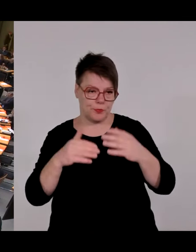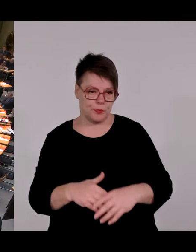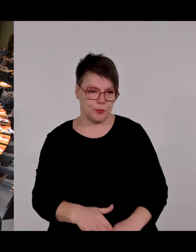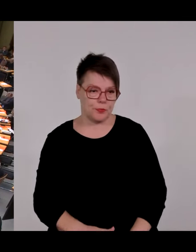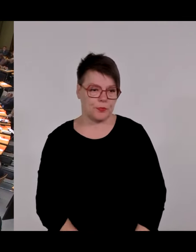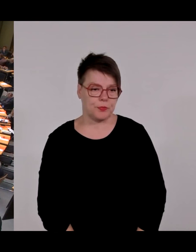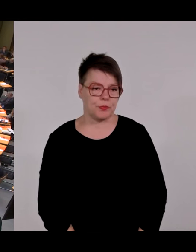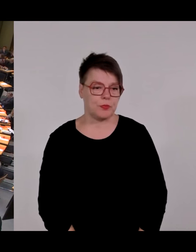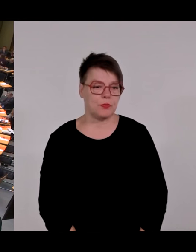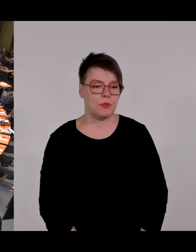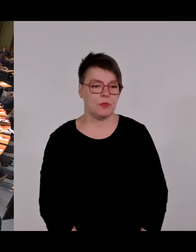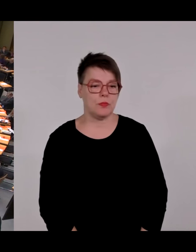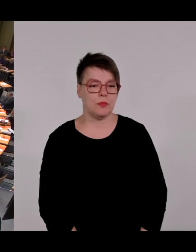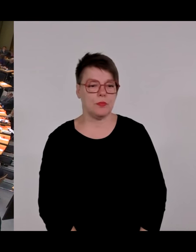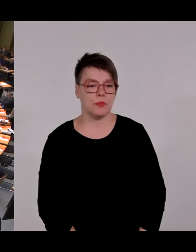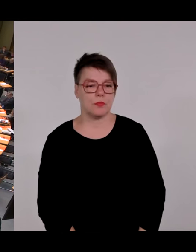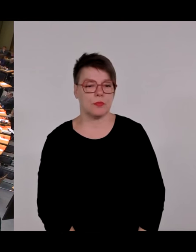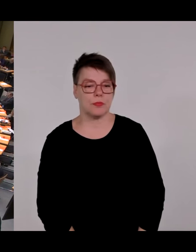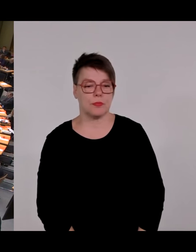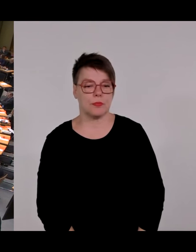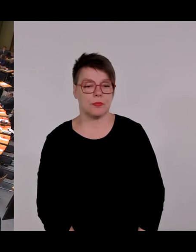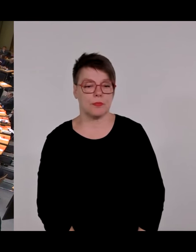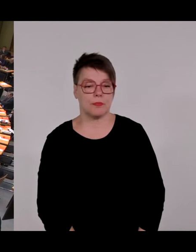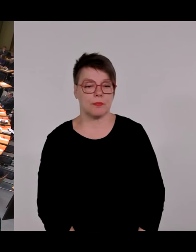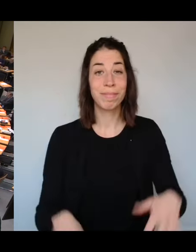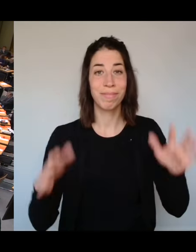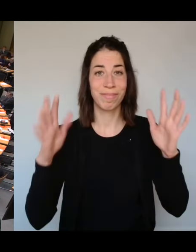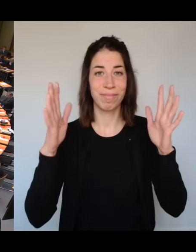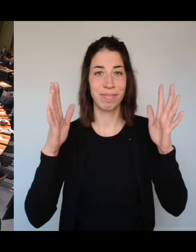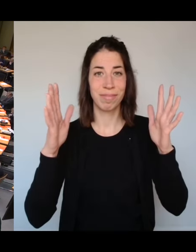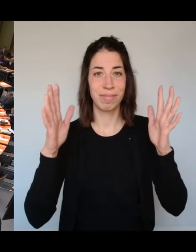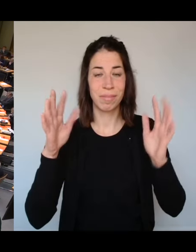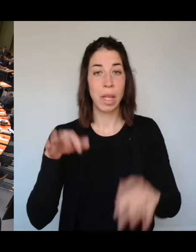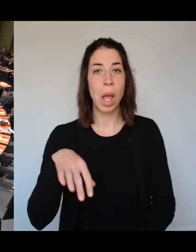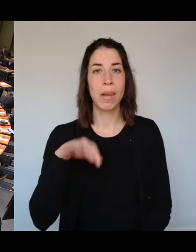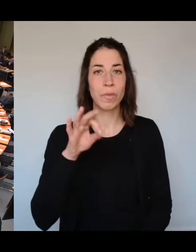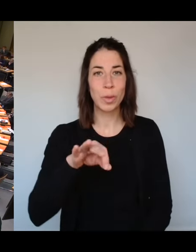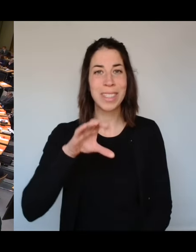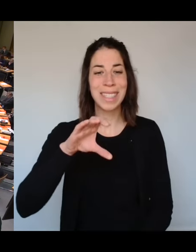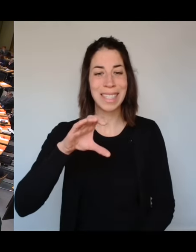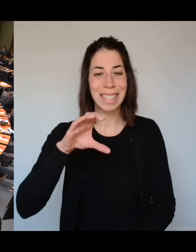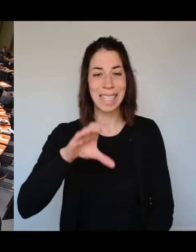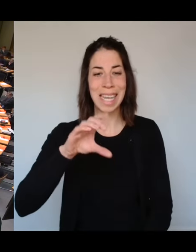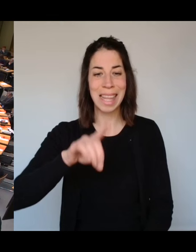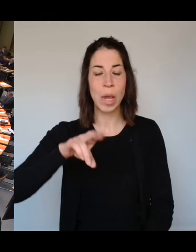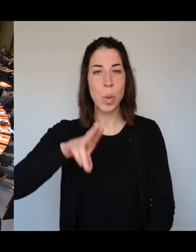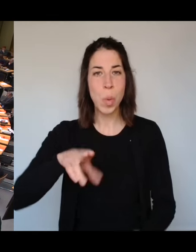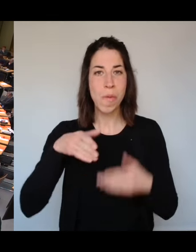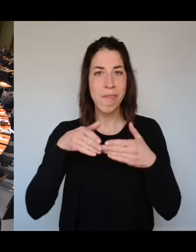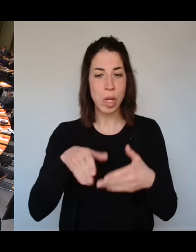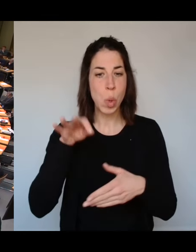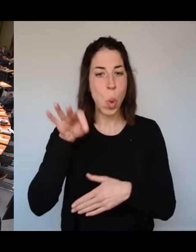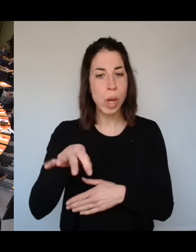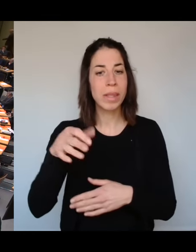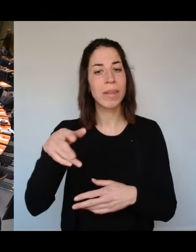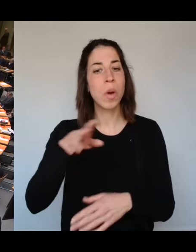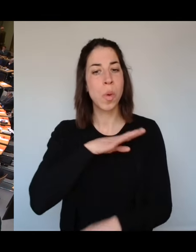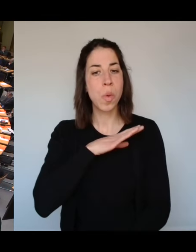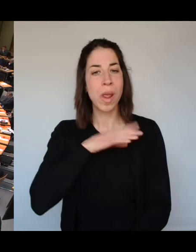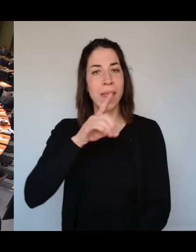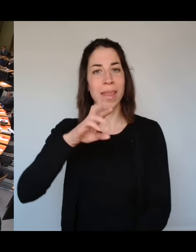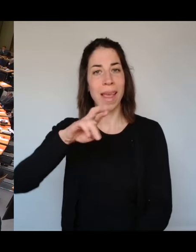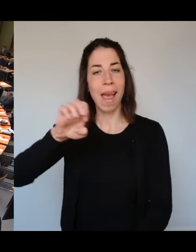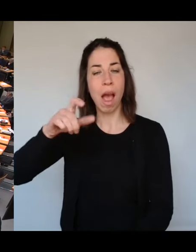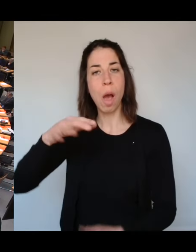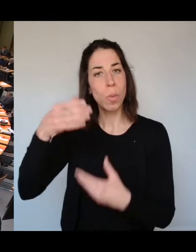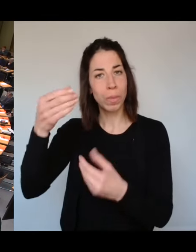Frau Präsidentin, sehr geehrte Kolleginnen und Kollegen, der Görlitzer Park ist in den 1980er Jahren